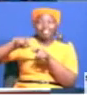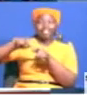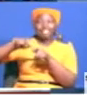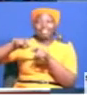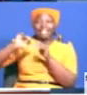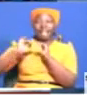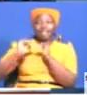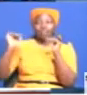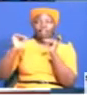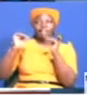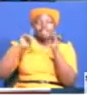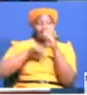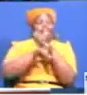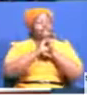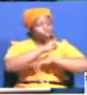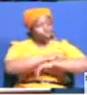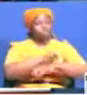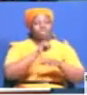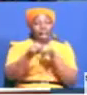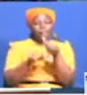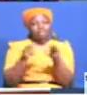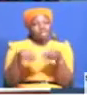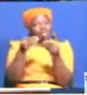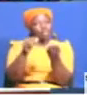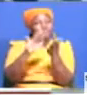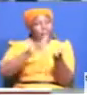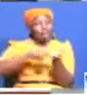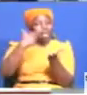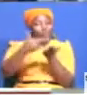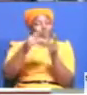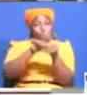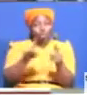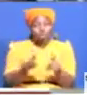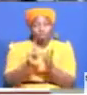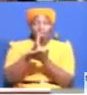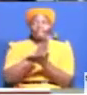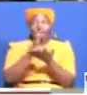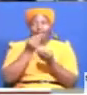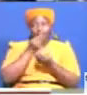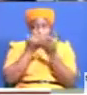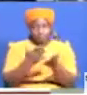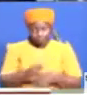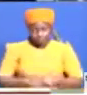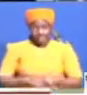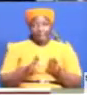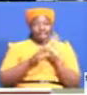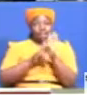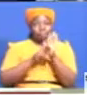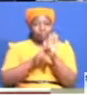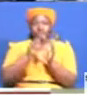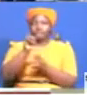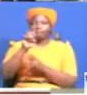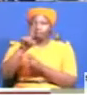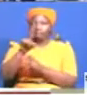equality among schools is about giving more resources but also sharing information. Mwakilishi wa kampuni ya Max Global kutoka